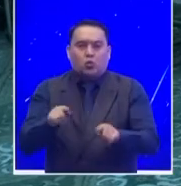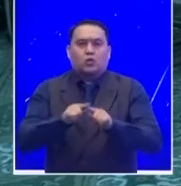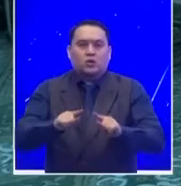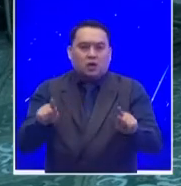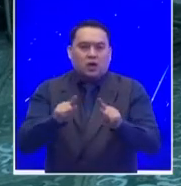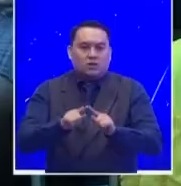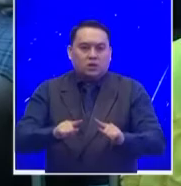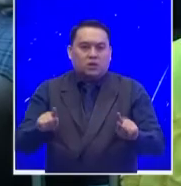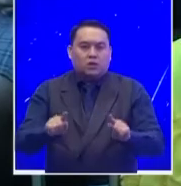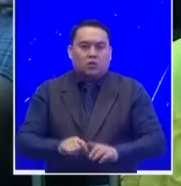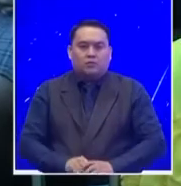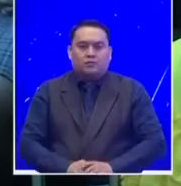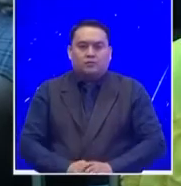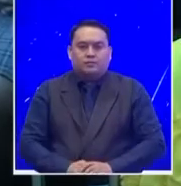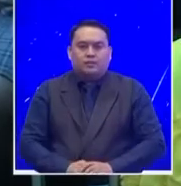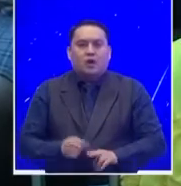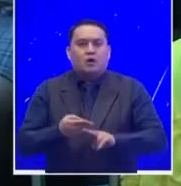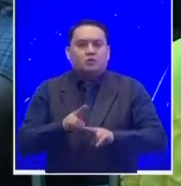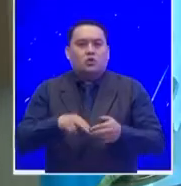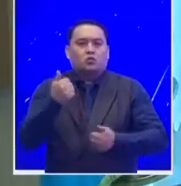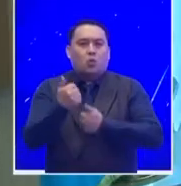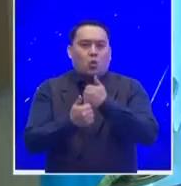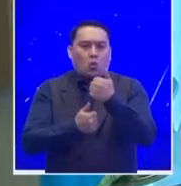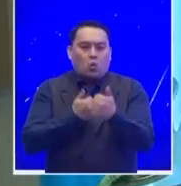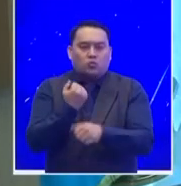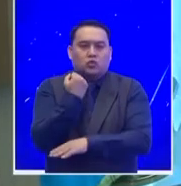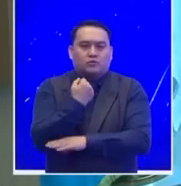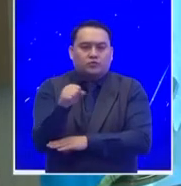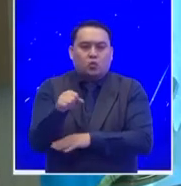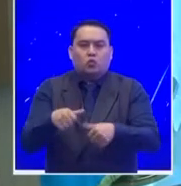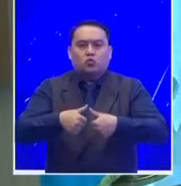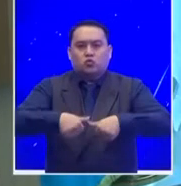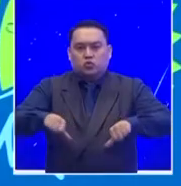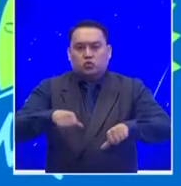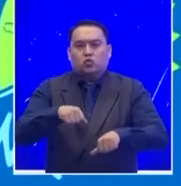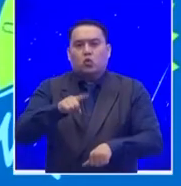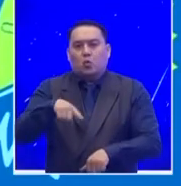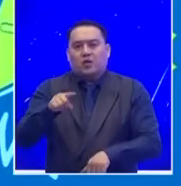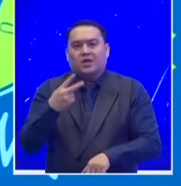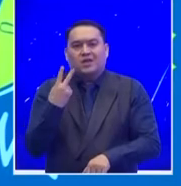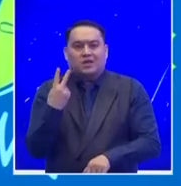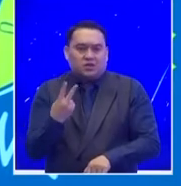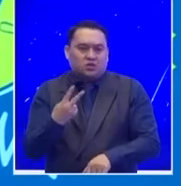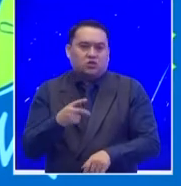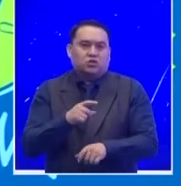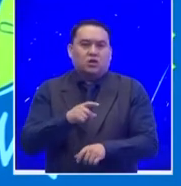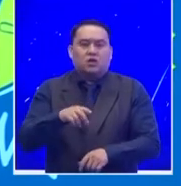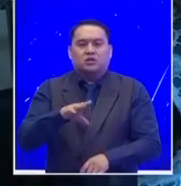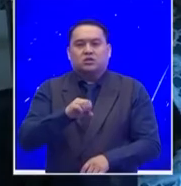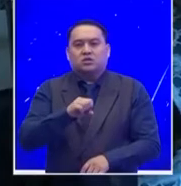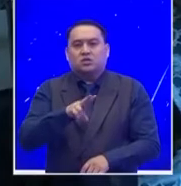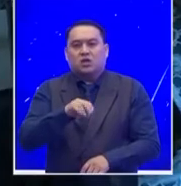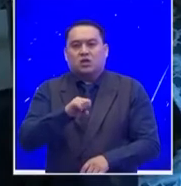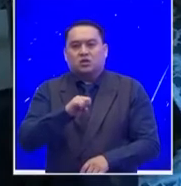насихаттау дейді кеш ұйымдастырушылары. Сайыс қорытындысы бойынша қазылар алқасының шешімімен номер 2-ші мектептің оқушысы